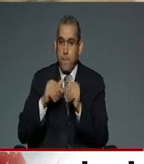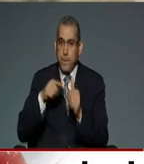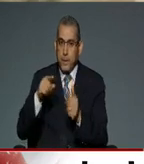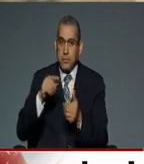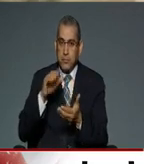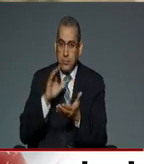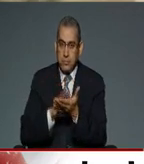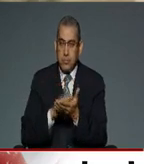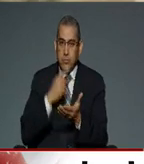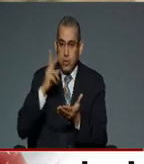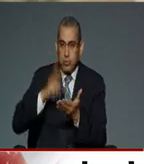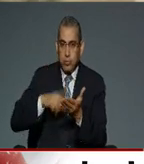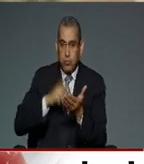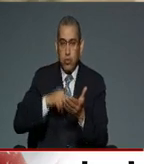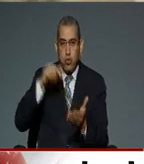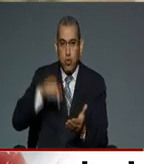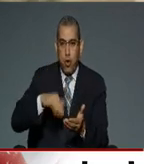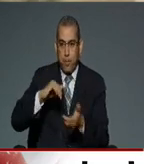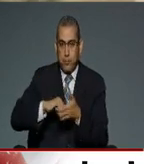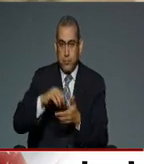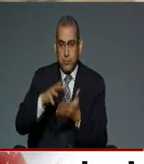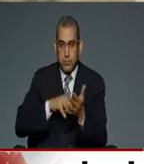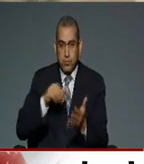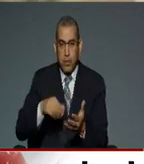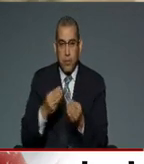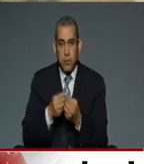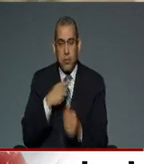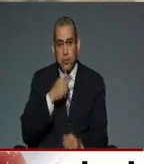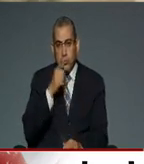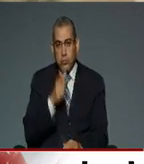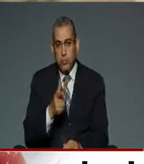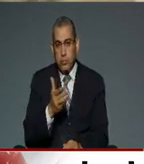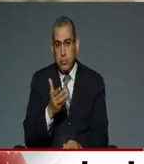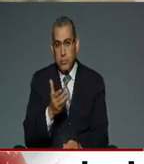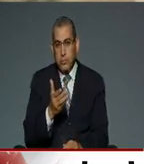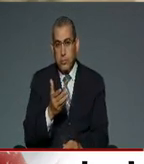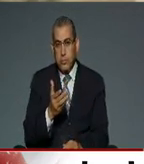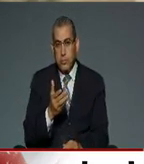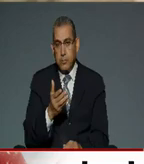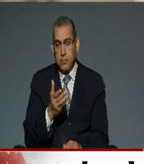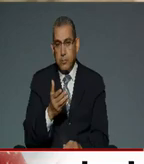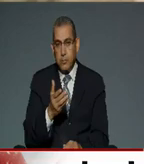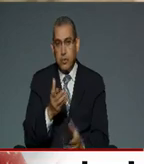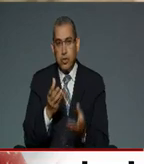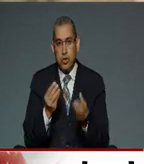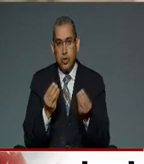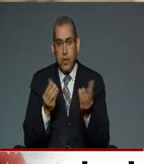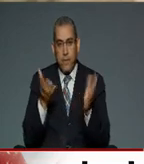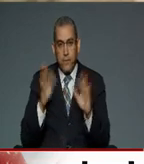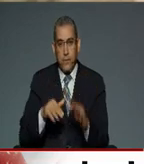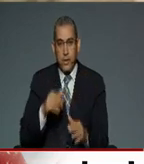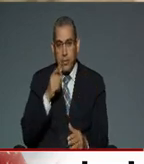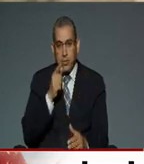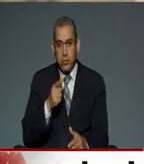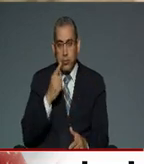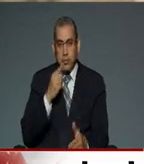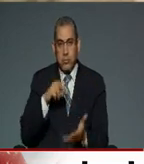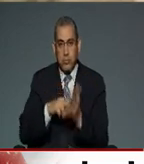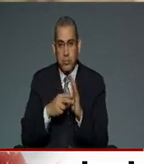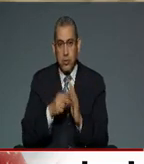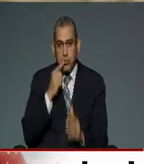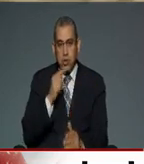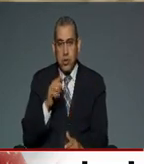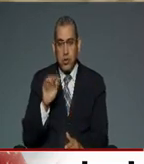وقعها اليوم والتي سوف تاتي بالكثير من الخيرات للشعب